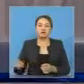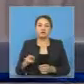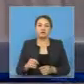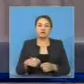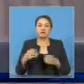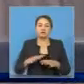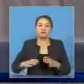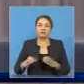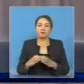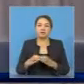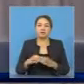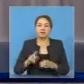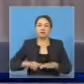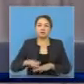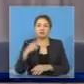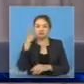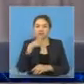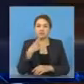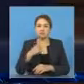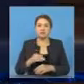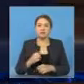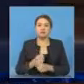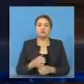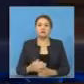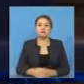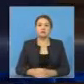реализованы проекты в рамках государственно-частного партнерства.